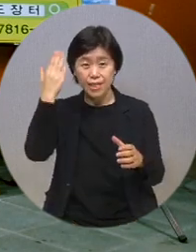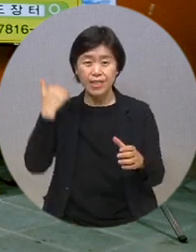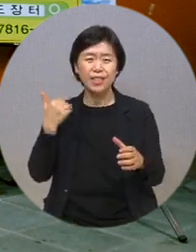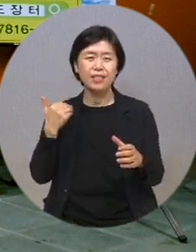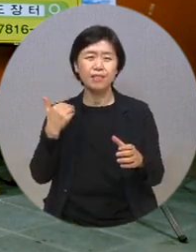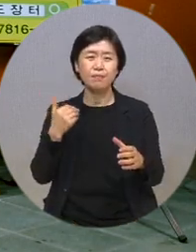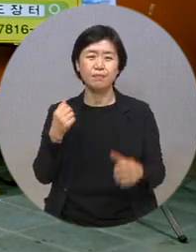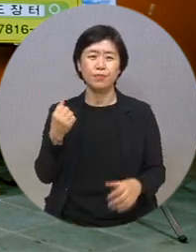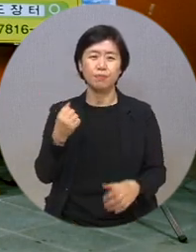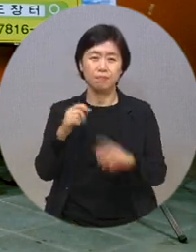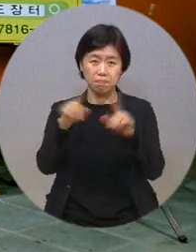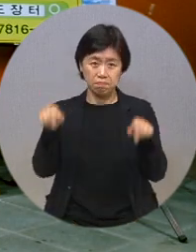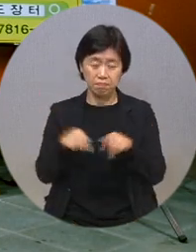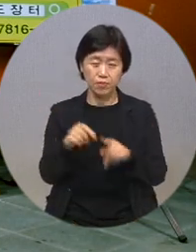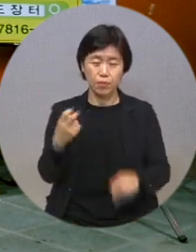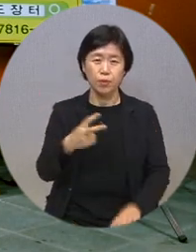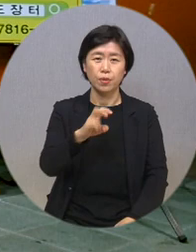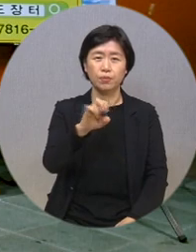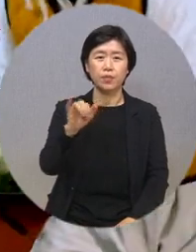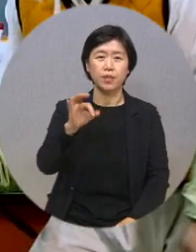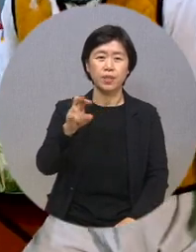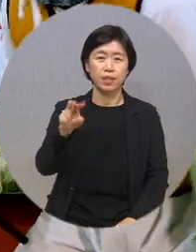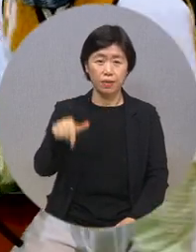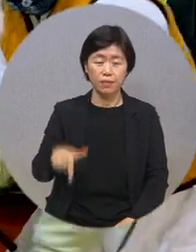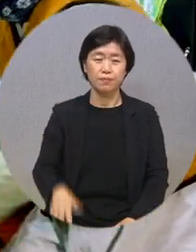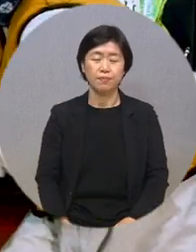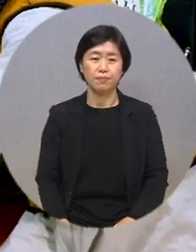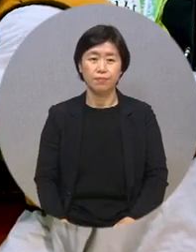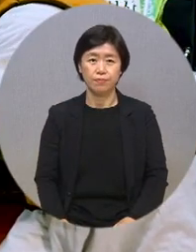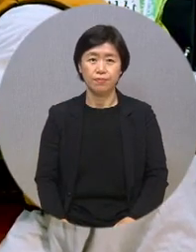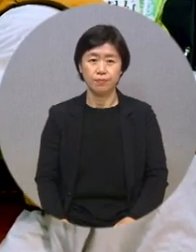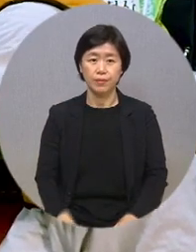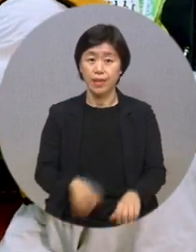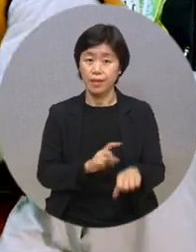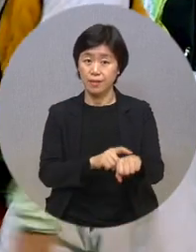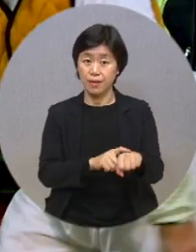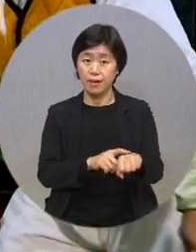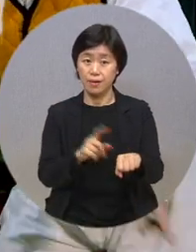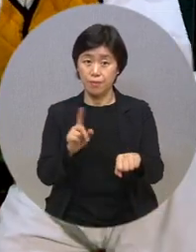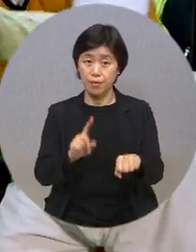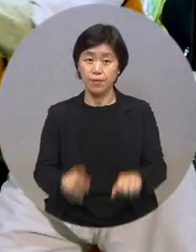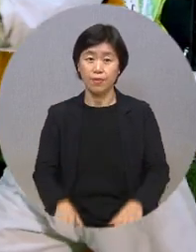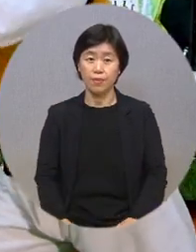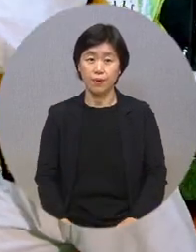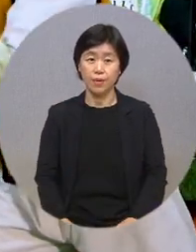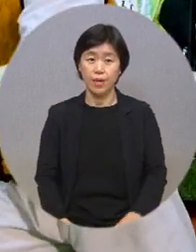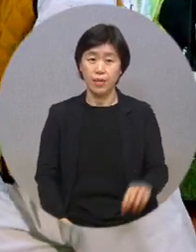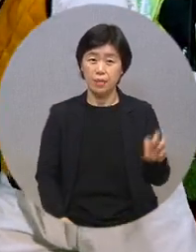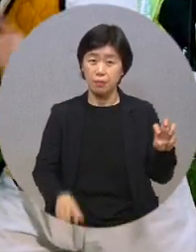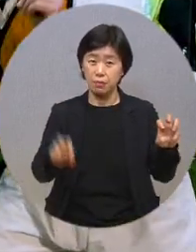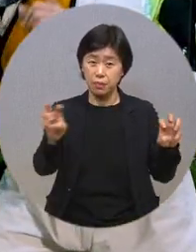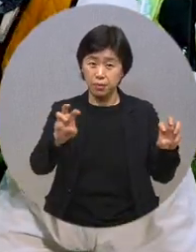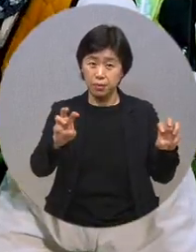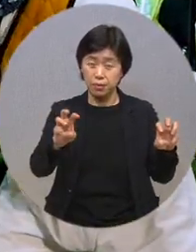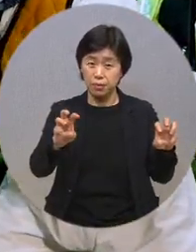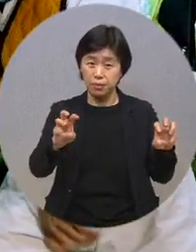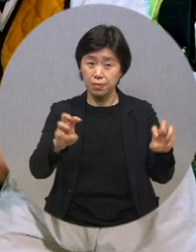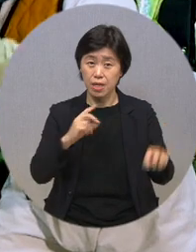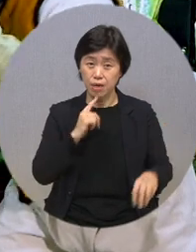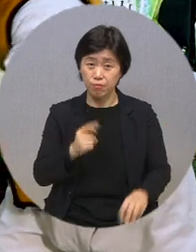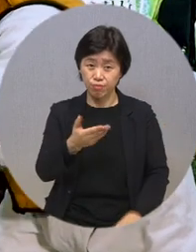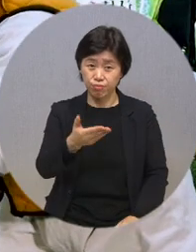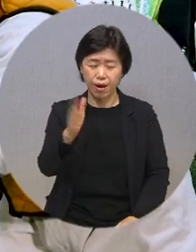김미아 밥도둑. 밥상 위에 밥도둑. 두분 들고 주어진 시간은 두 분이 나왔다고 해서 30초 곱하기 1분